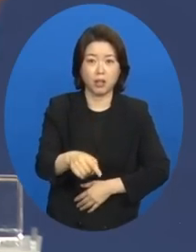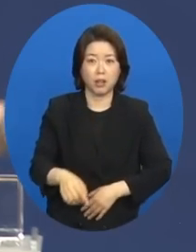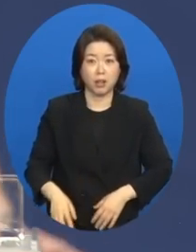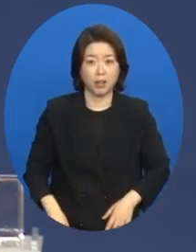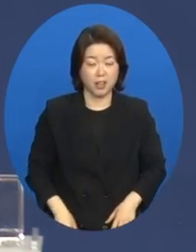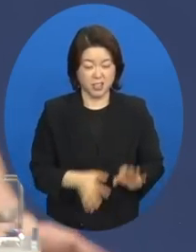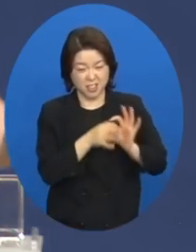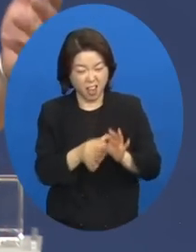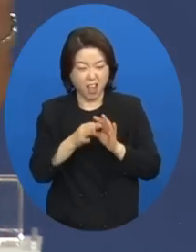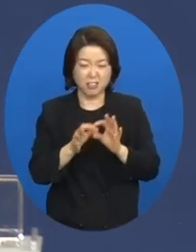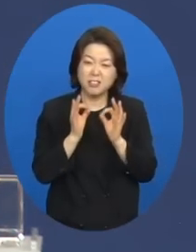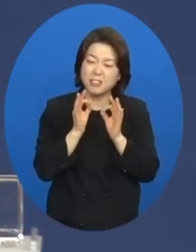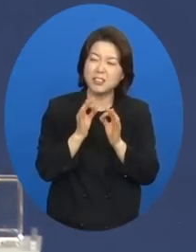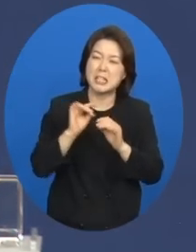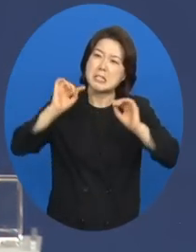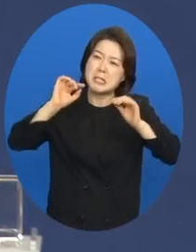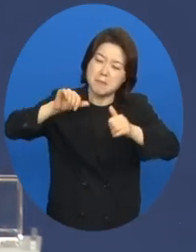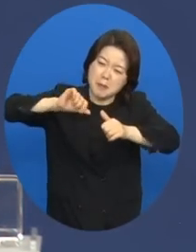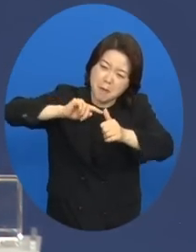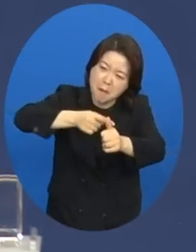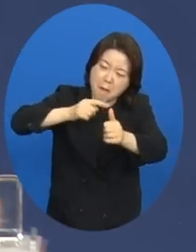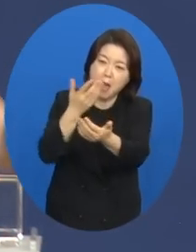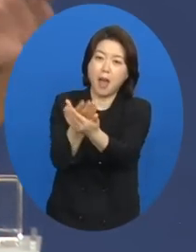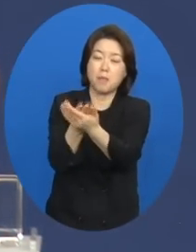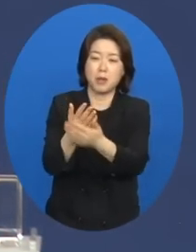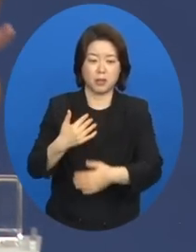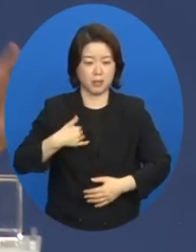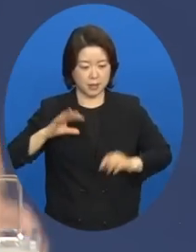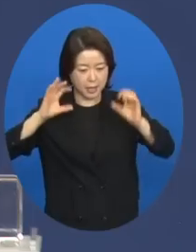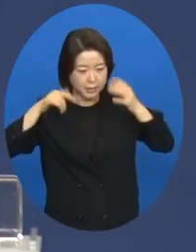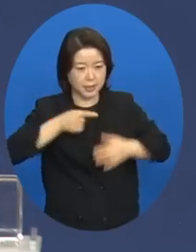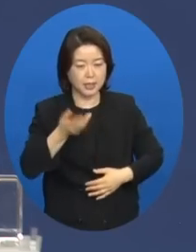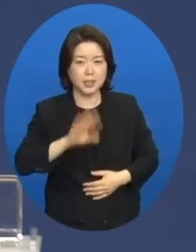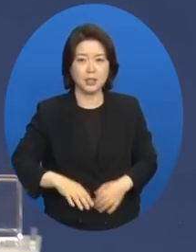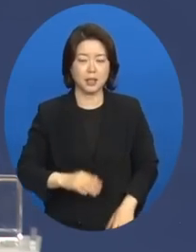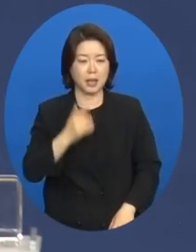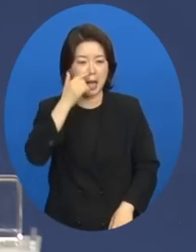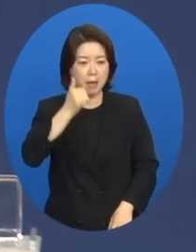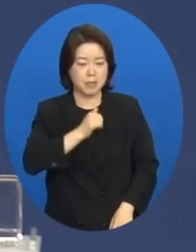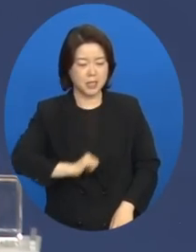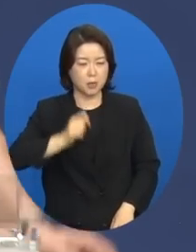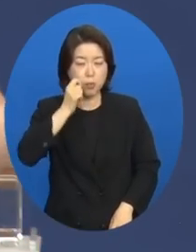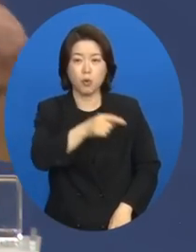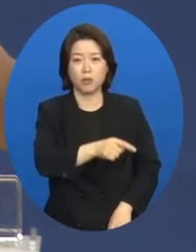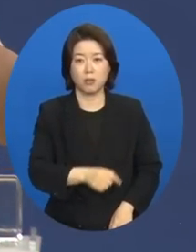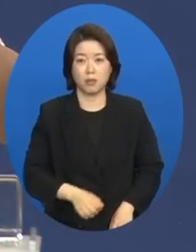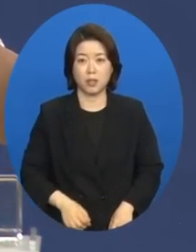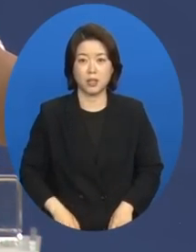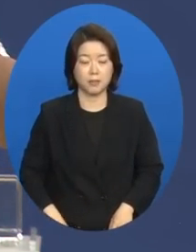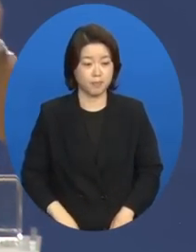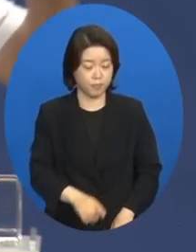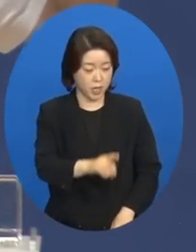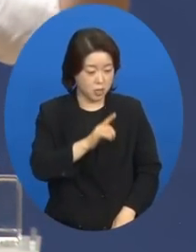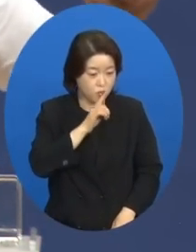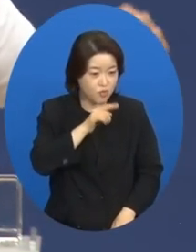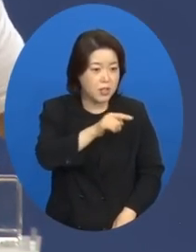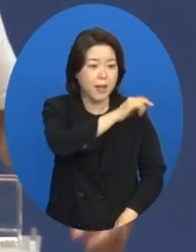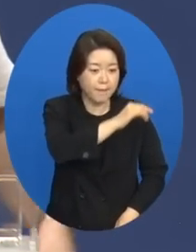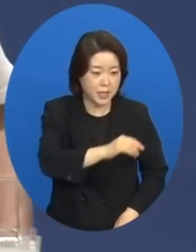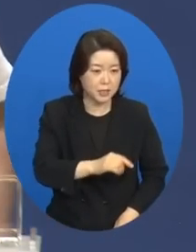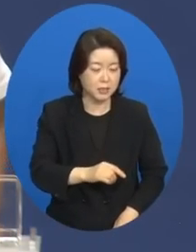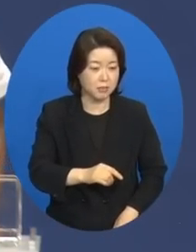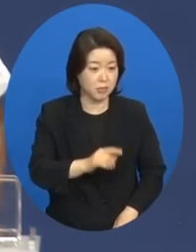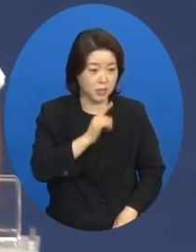이러고 계속 그러면 내 자식인데도 아빠들이 특히 더 못 견디잖아요. 그렇죠? 조용히 너 한 번만